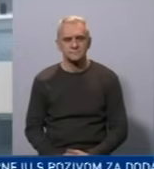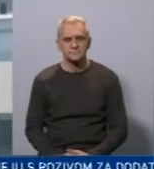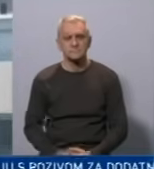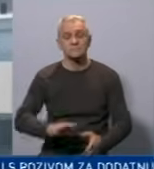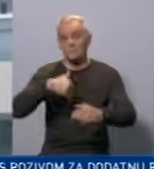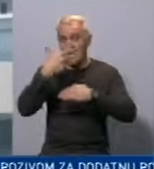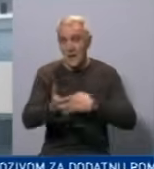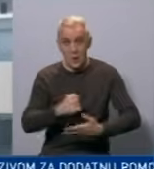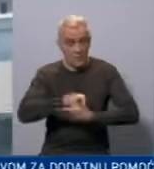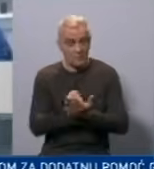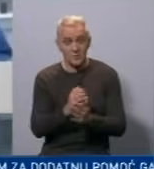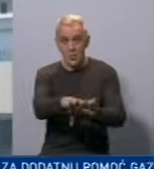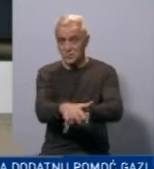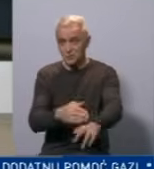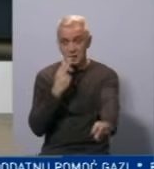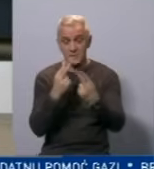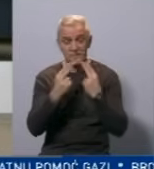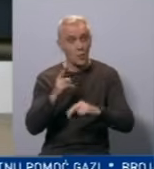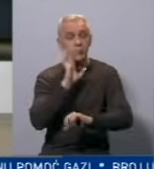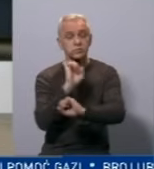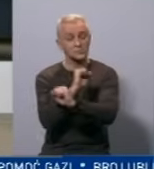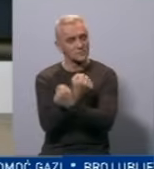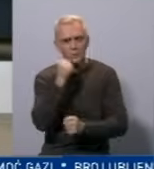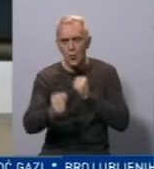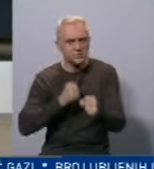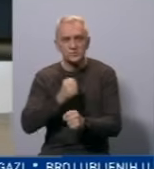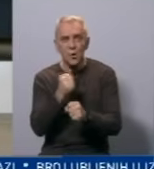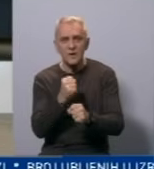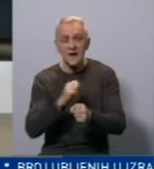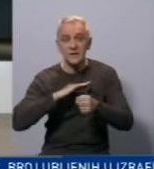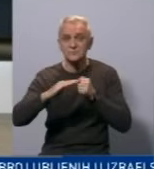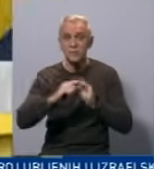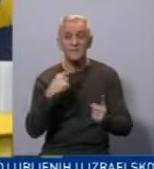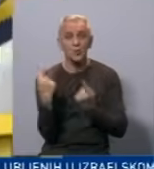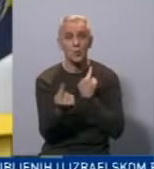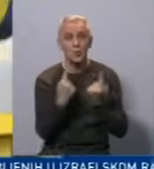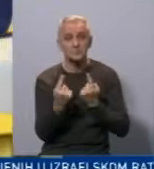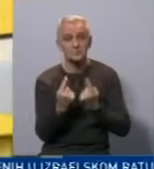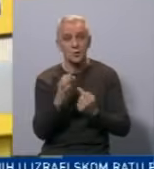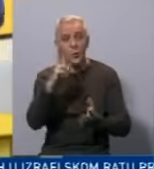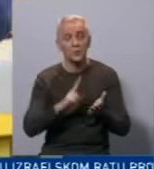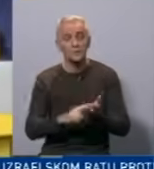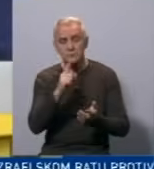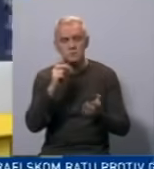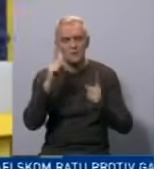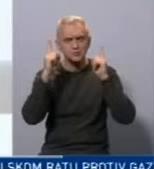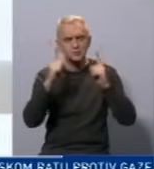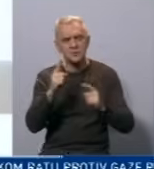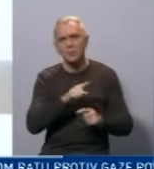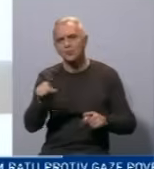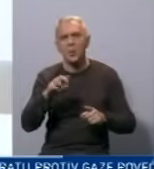Nakon potvrde o početku pregovora, Bosna i Hercegovina ubrzano radi na ispunjavanju uslova od pravosudnih do